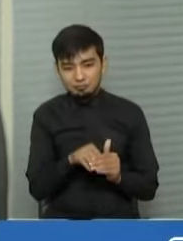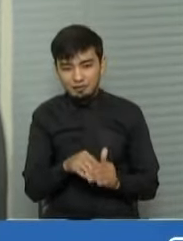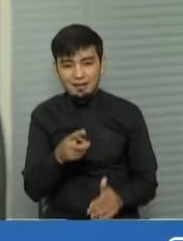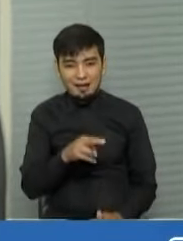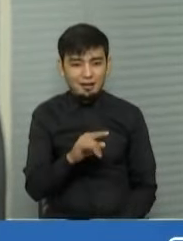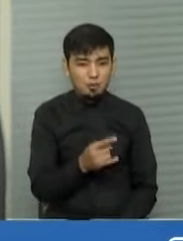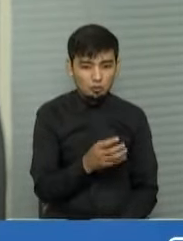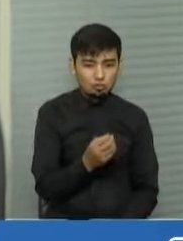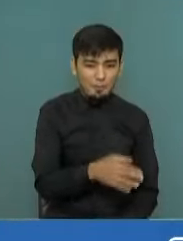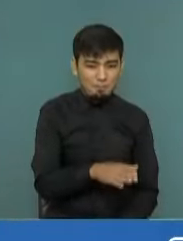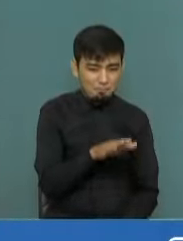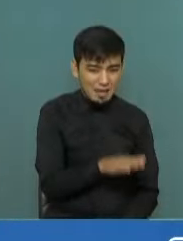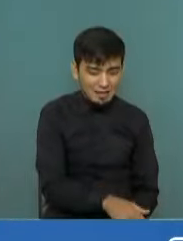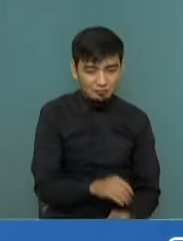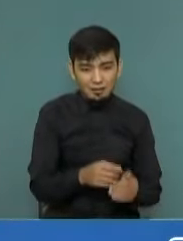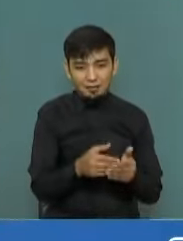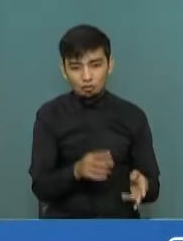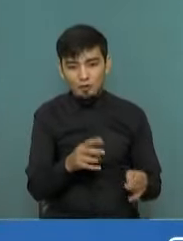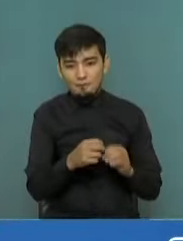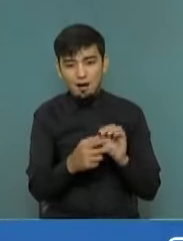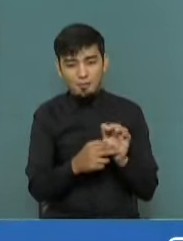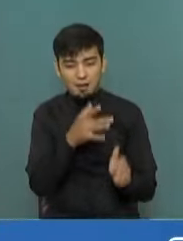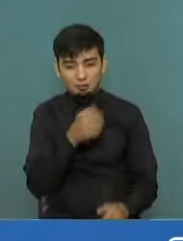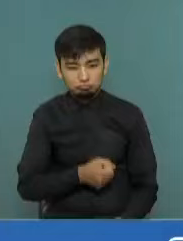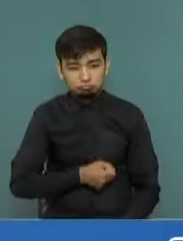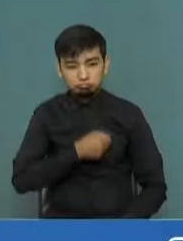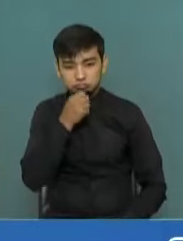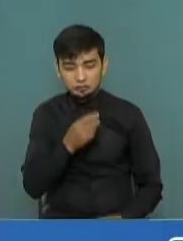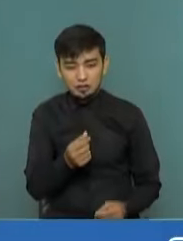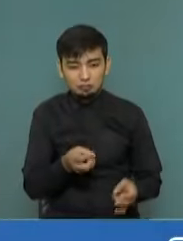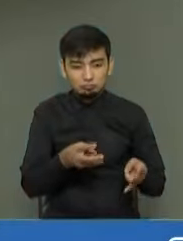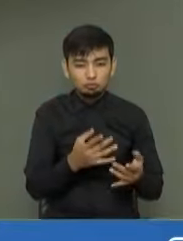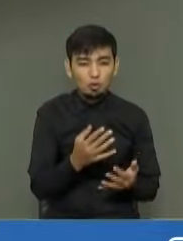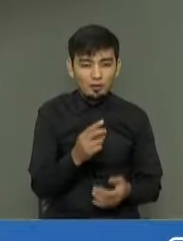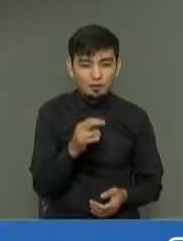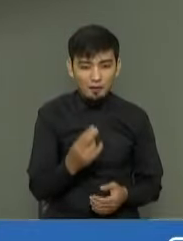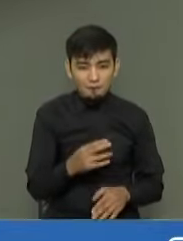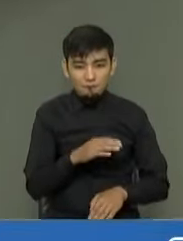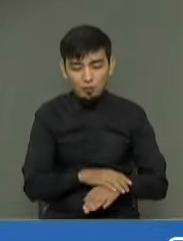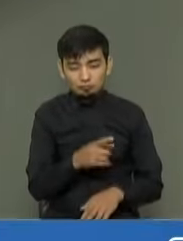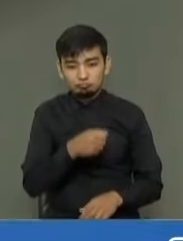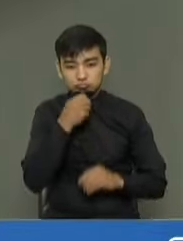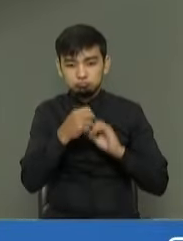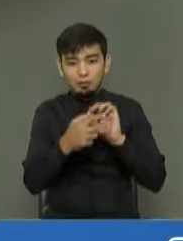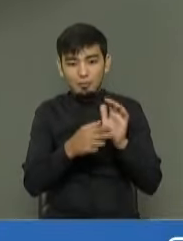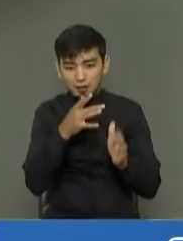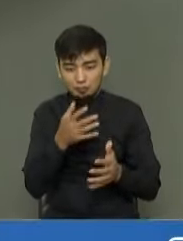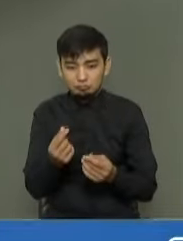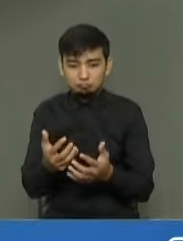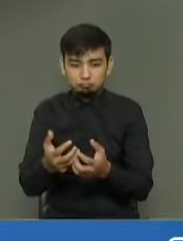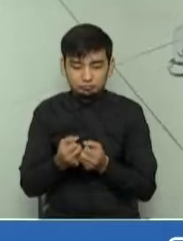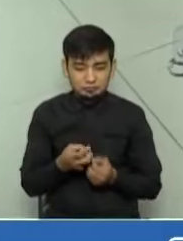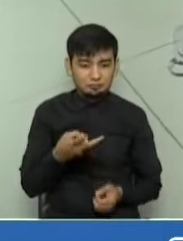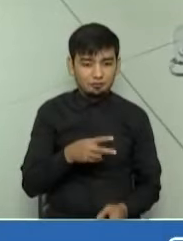ребенка, когда он еще маленький. За 18 лет на его счету скопятся также деньги от нацфонда, а после совершеннолетия он сможет снять обе